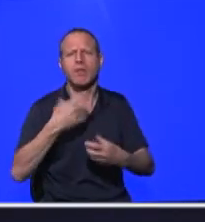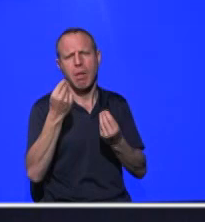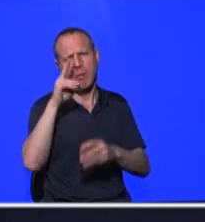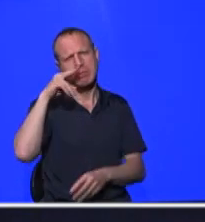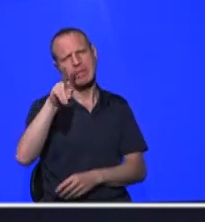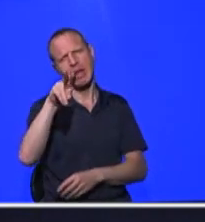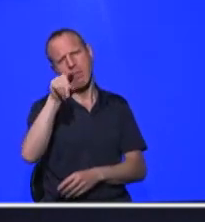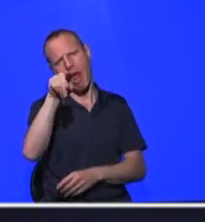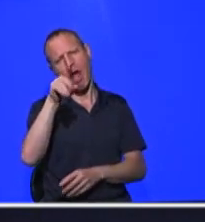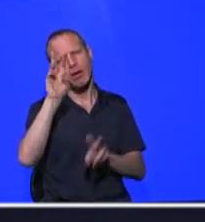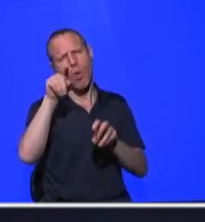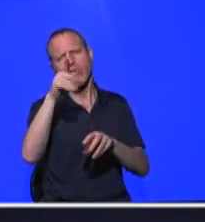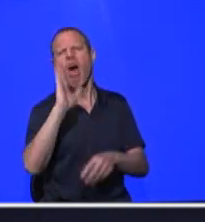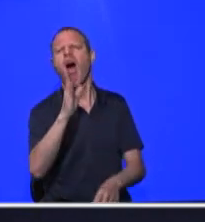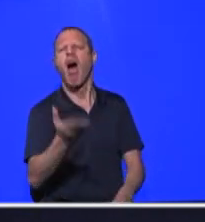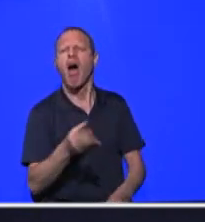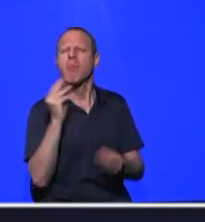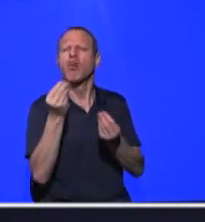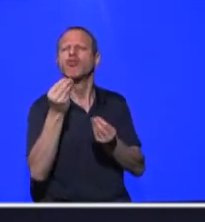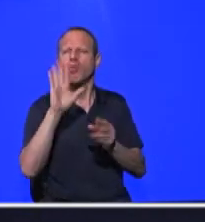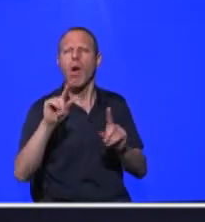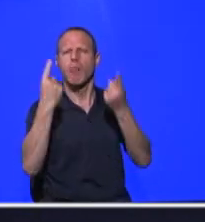איזה נגע רע. גם קורה.